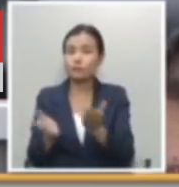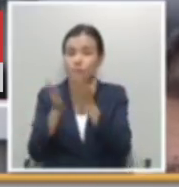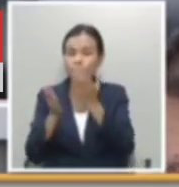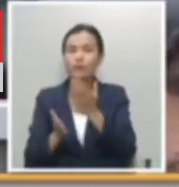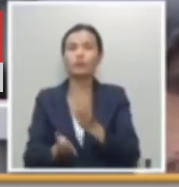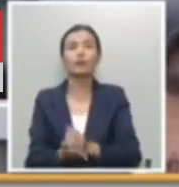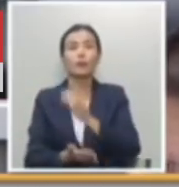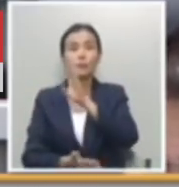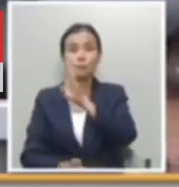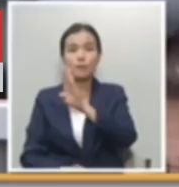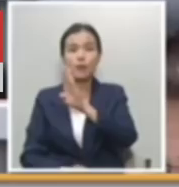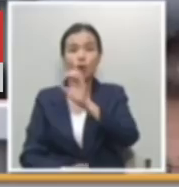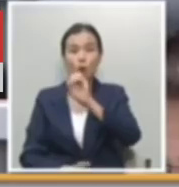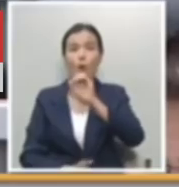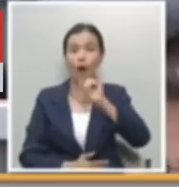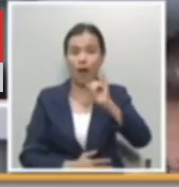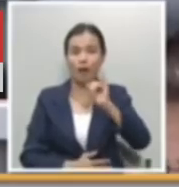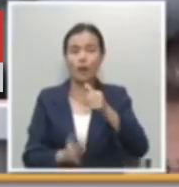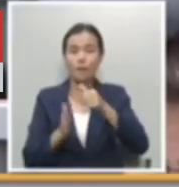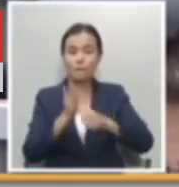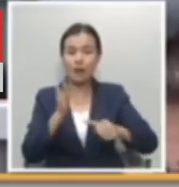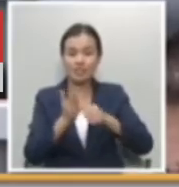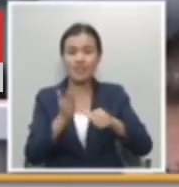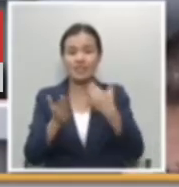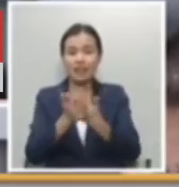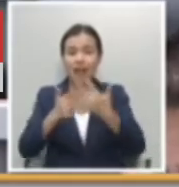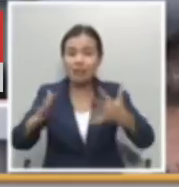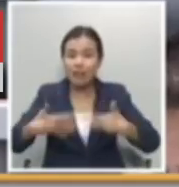ก่อน1ยกเว้นภาษีรายได้นิติ